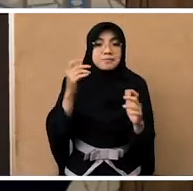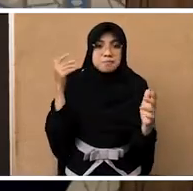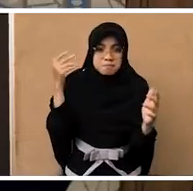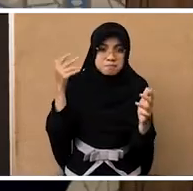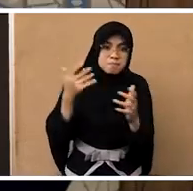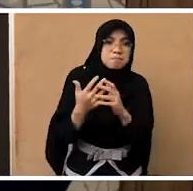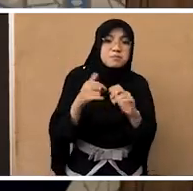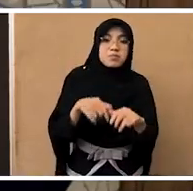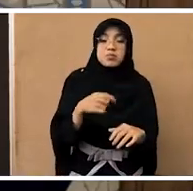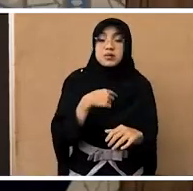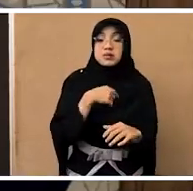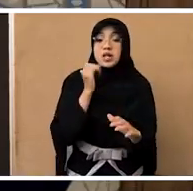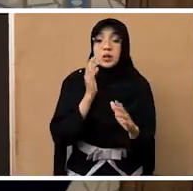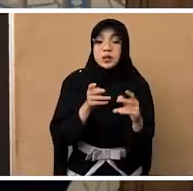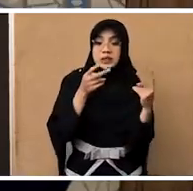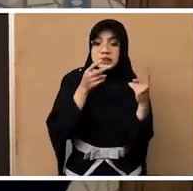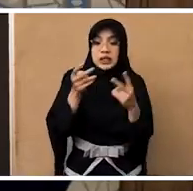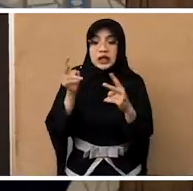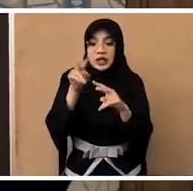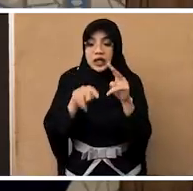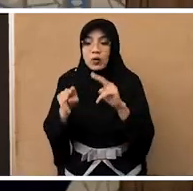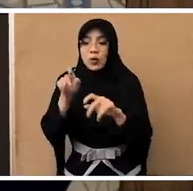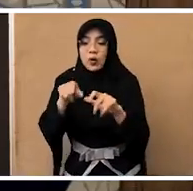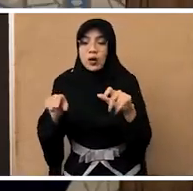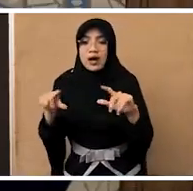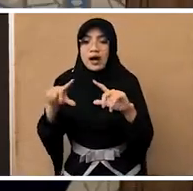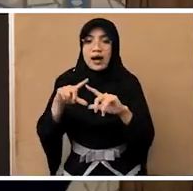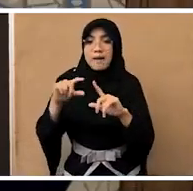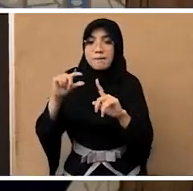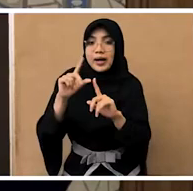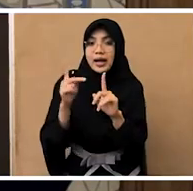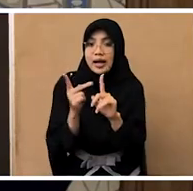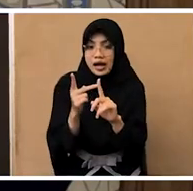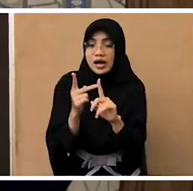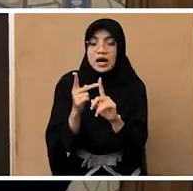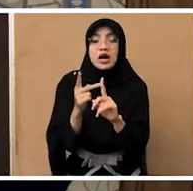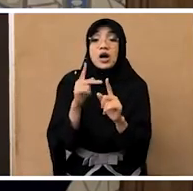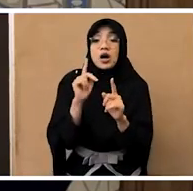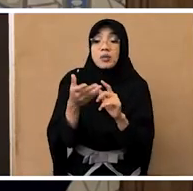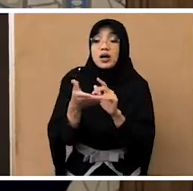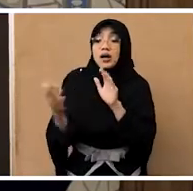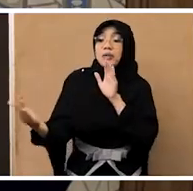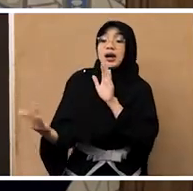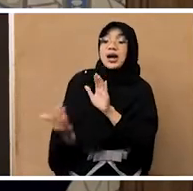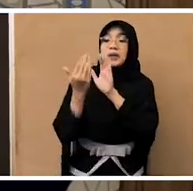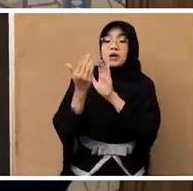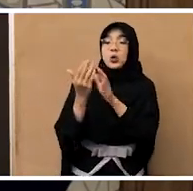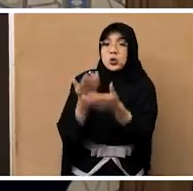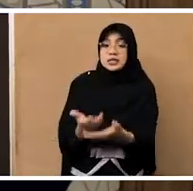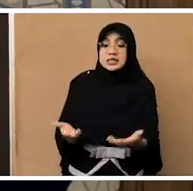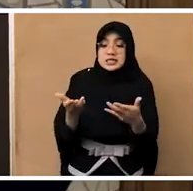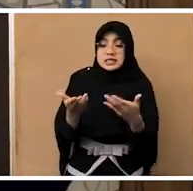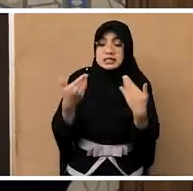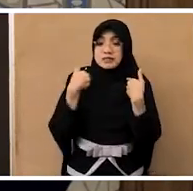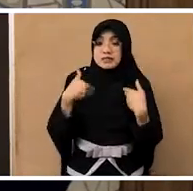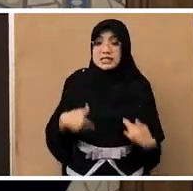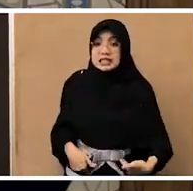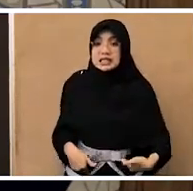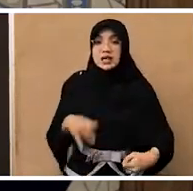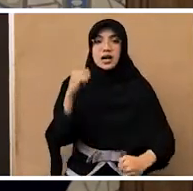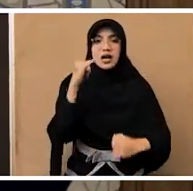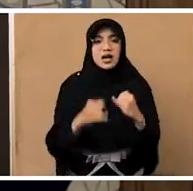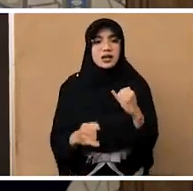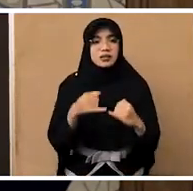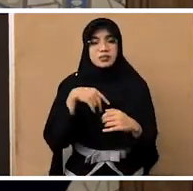hari ini kita bisa cek ke apartenaga hukum ya ketika mereka berhadapan dengan kondisi fisik itu akhirnya